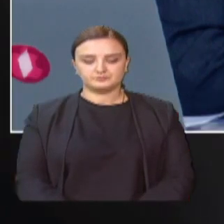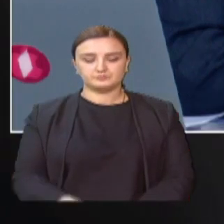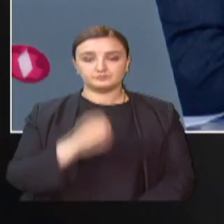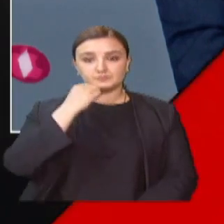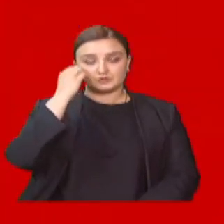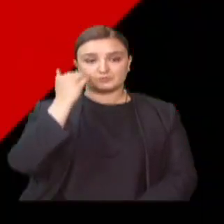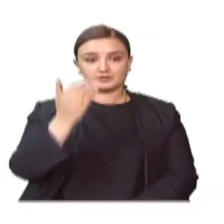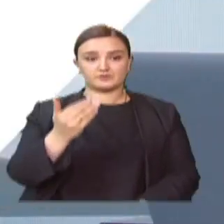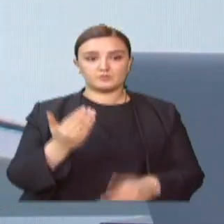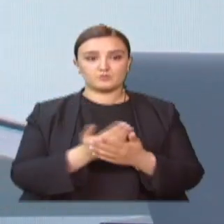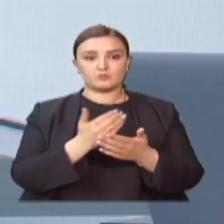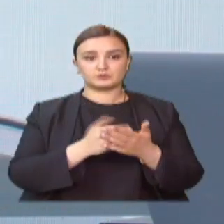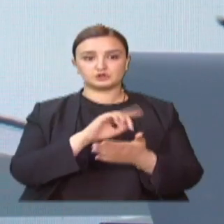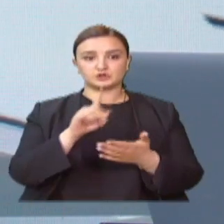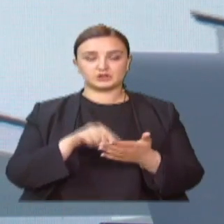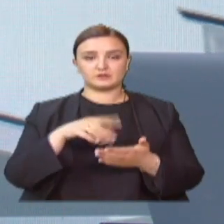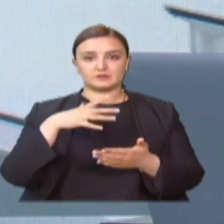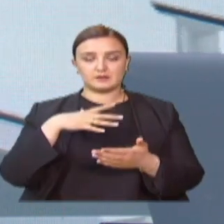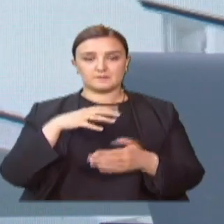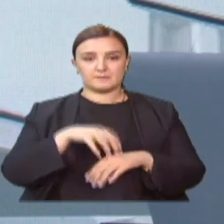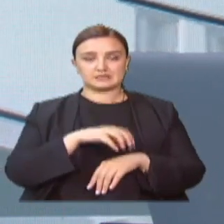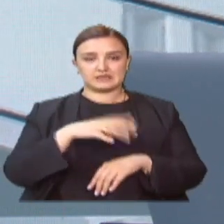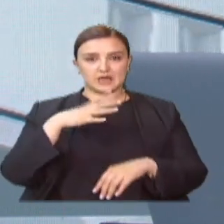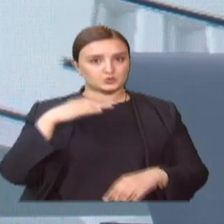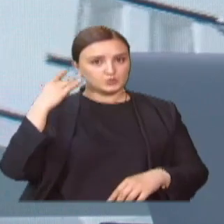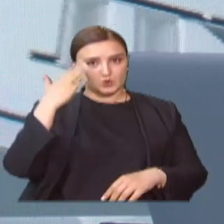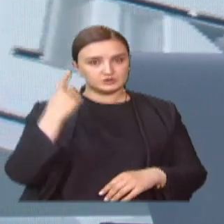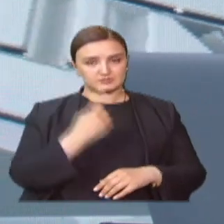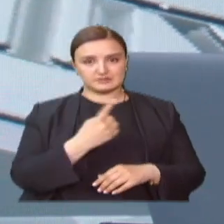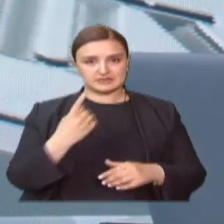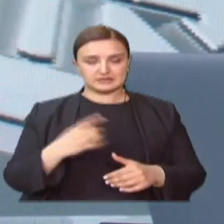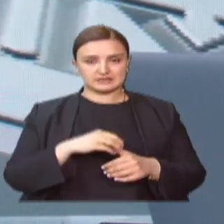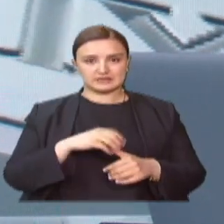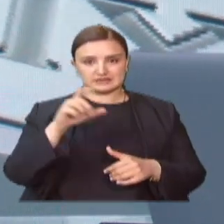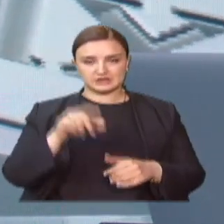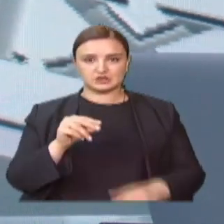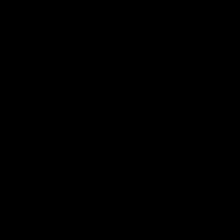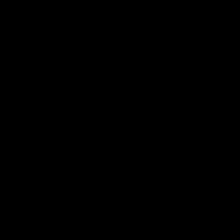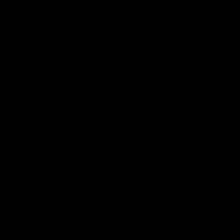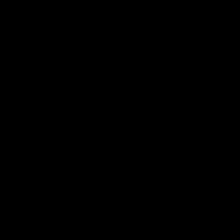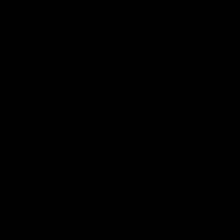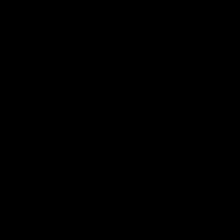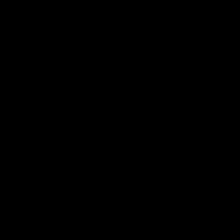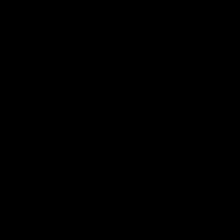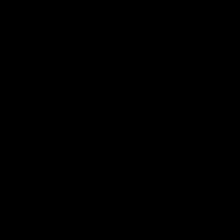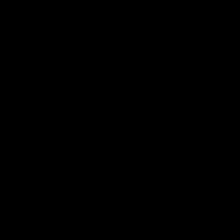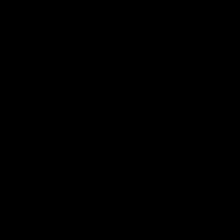Mădlobat cu ei. Moambi, șechi, trebuie să partea cartului, o să-mi lideri partii, spolițab, ce o să-i urire, clicicovani, pasuhov,